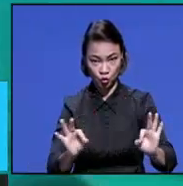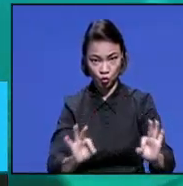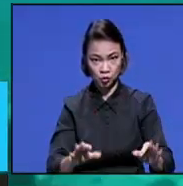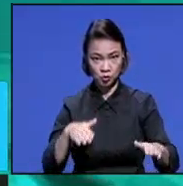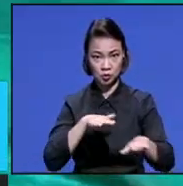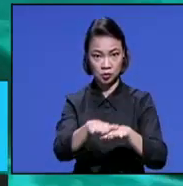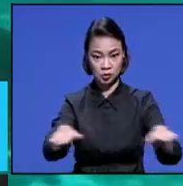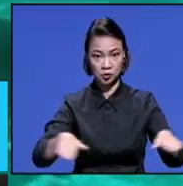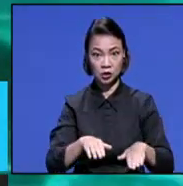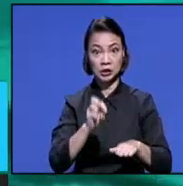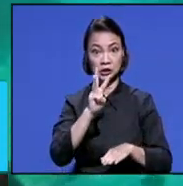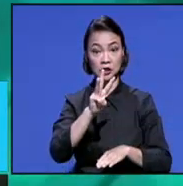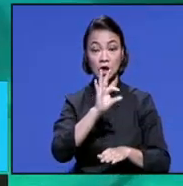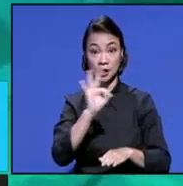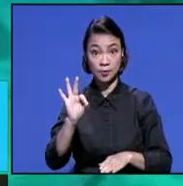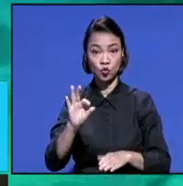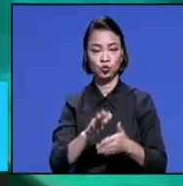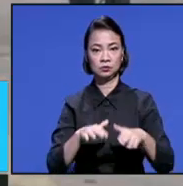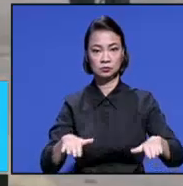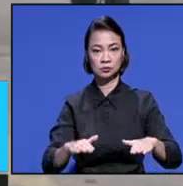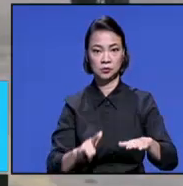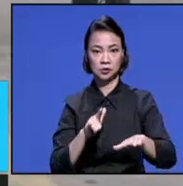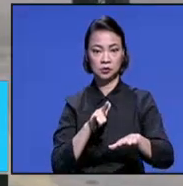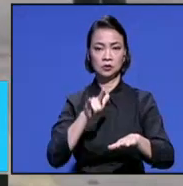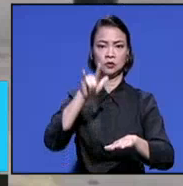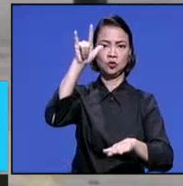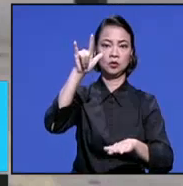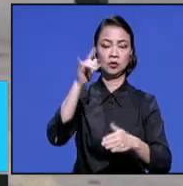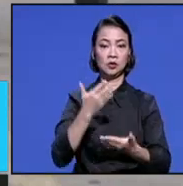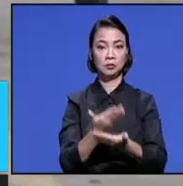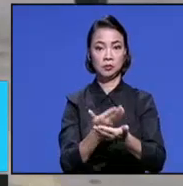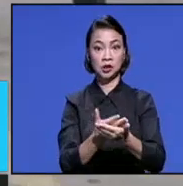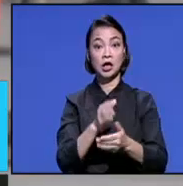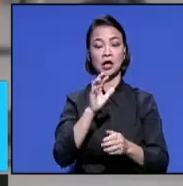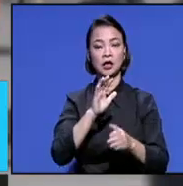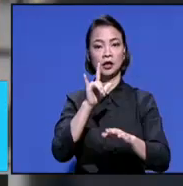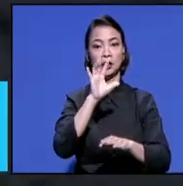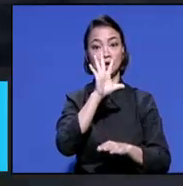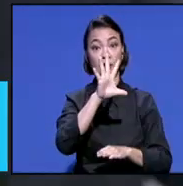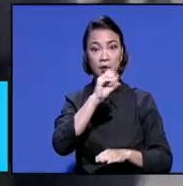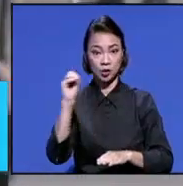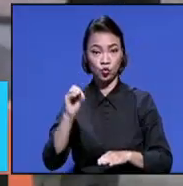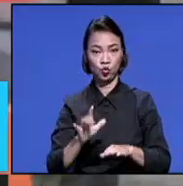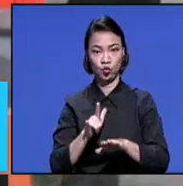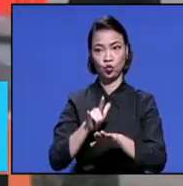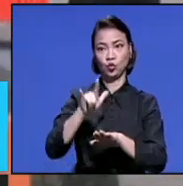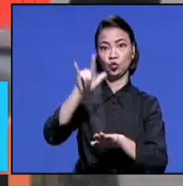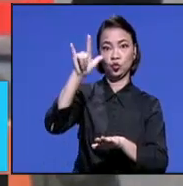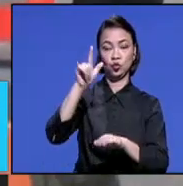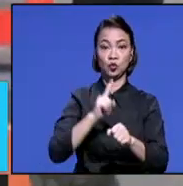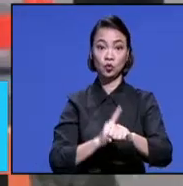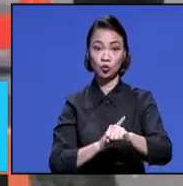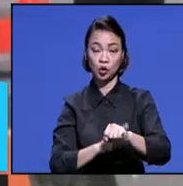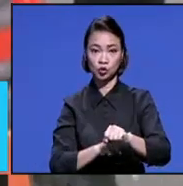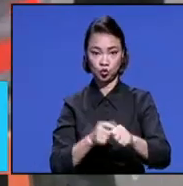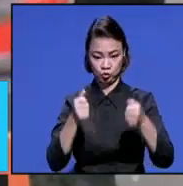bawah 3.000 kaki. Ia pun disebut meminta naik ke ketinggian 5.000 kaki dan disetujui. Namun saat pilot masih berusaha mencari solusi,